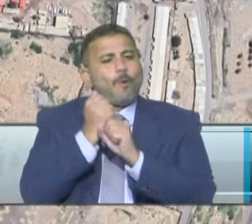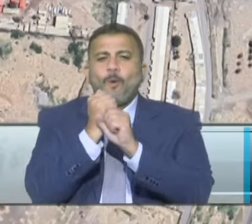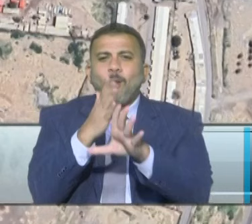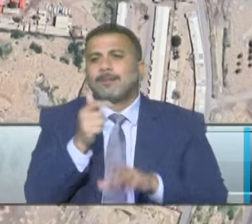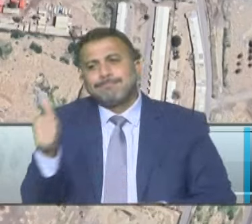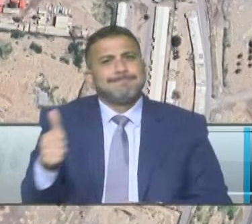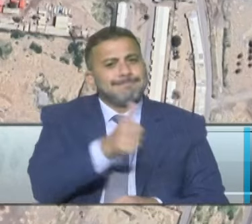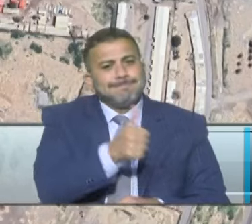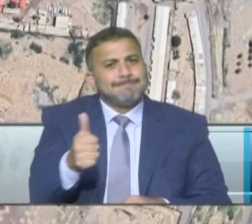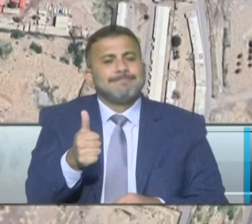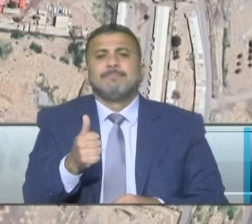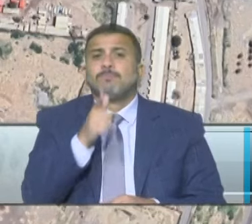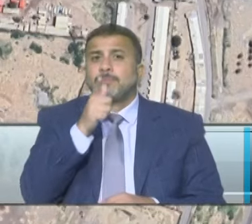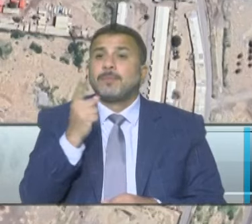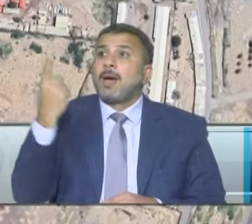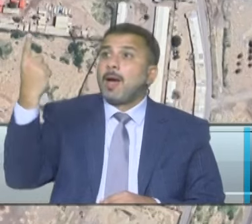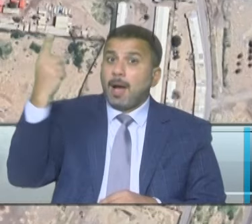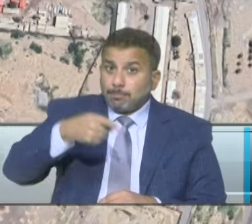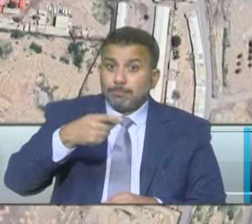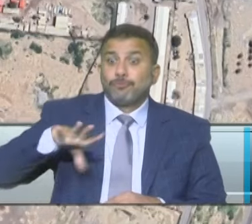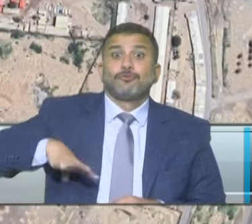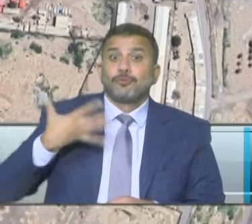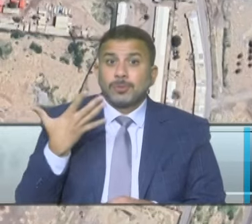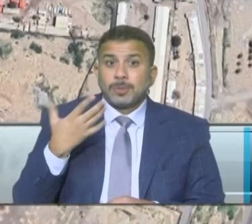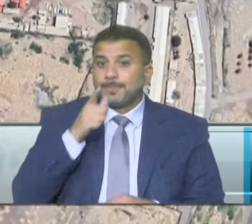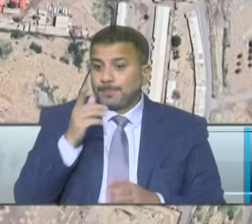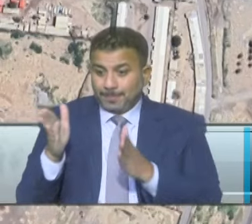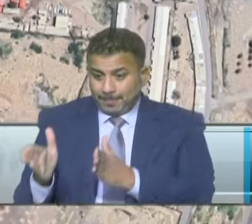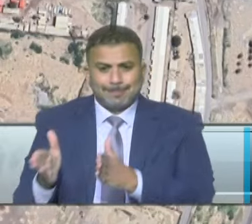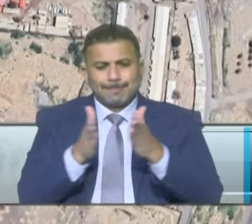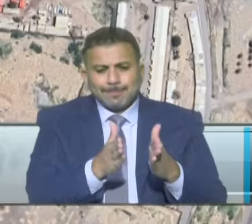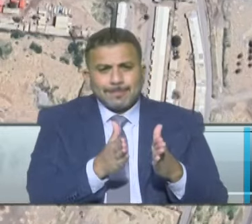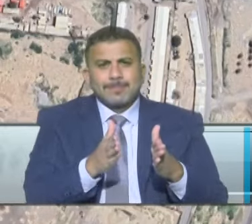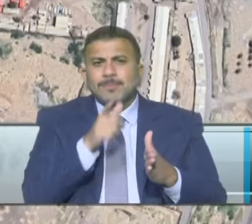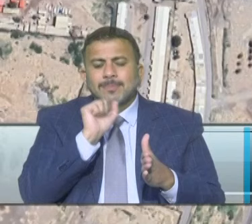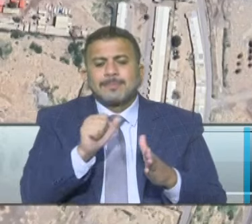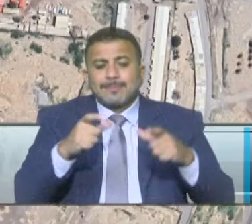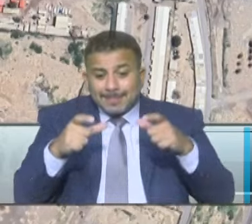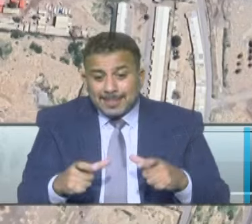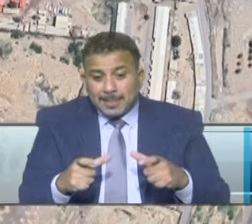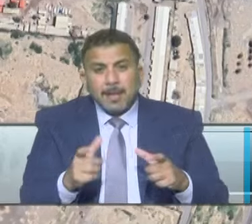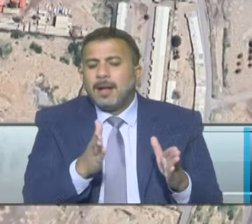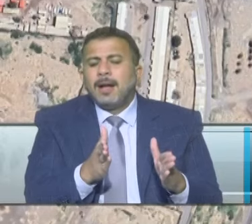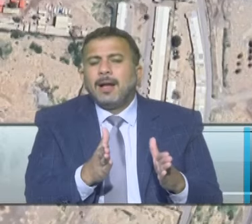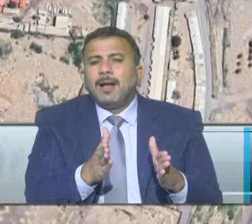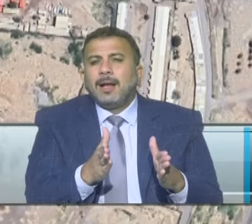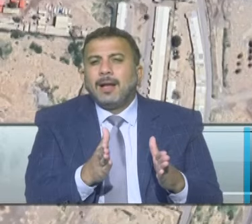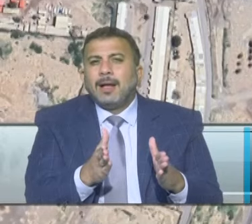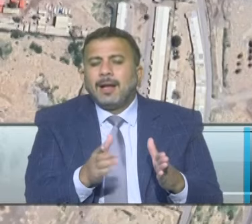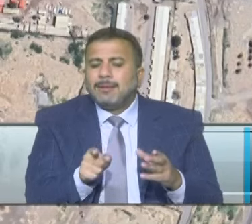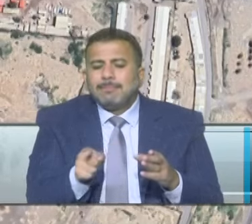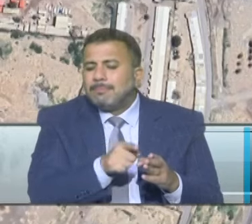كذلك في توجيه اخر وهو انشاء ايضا بجانب هذا الشاطئ في في المنطقه بتكون في